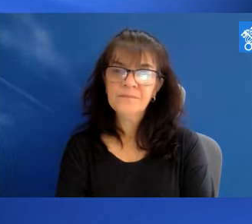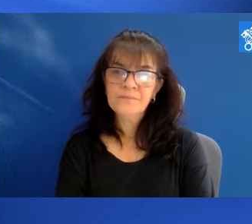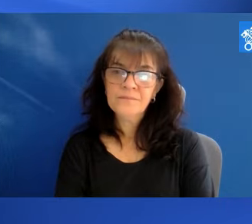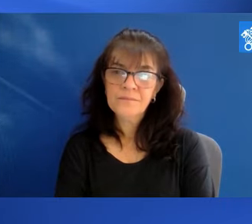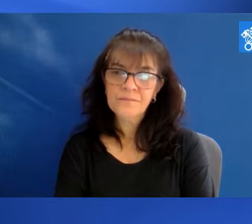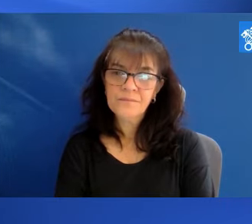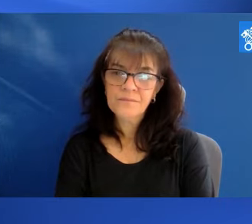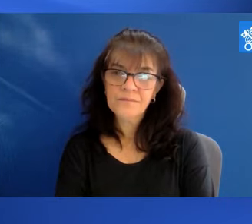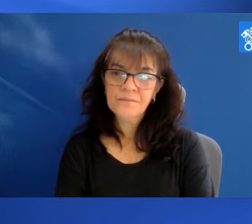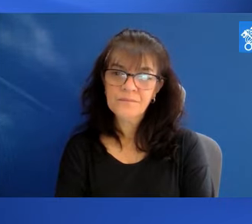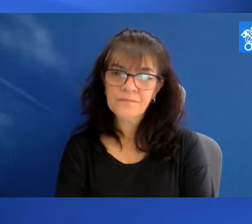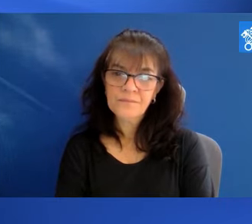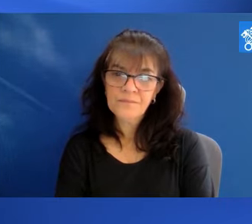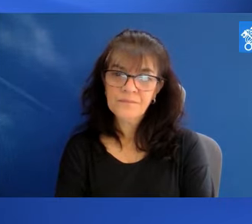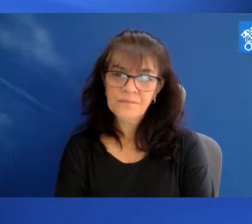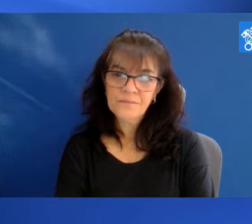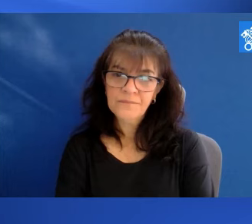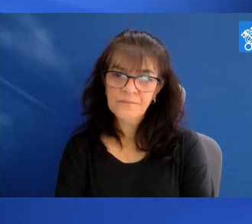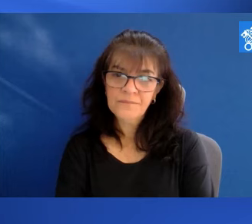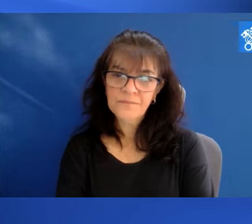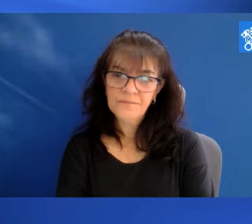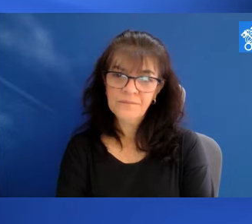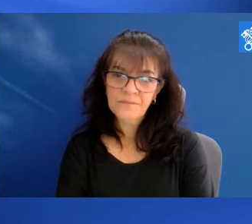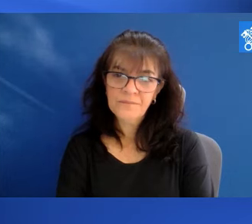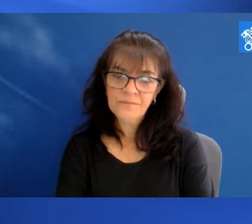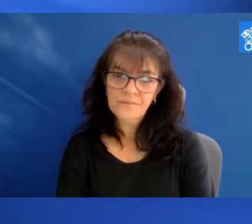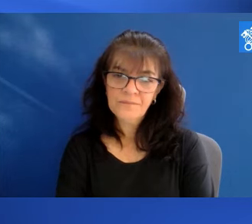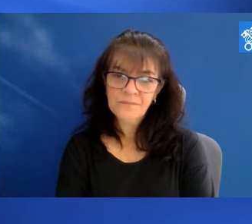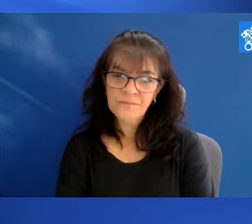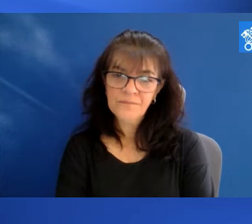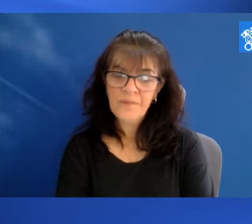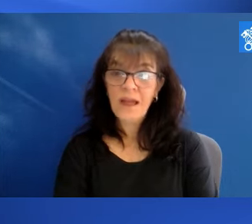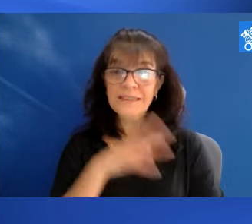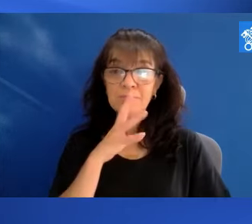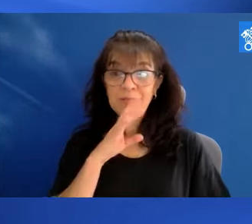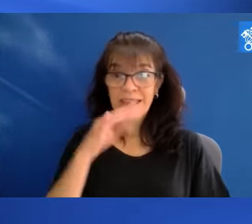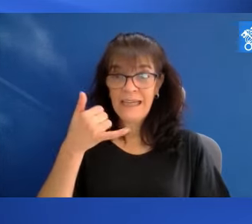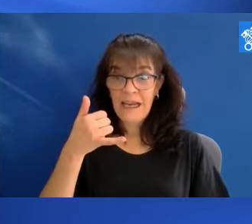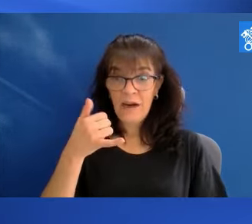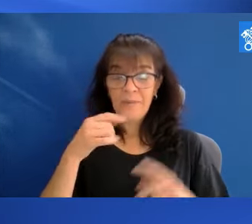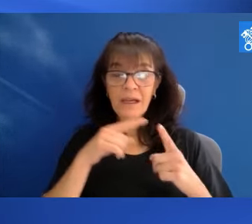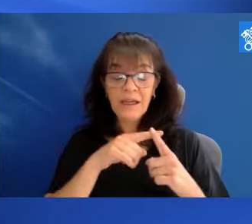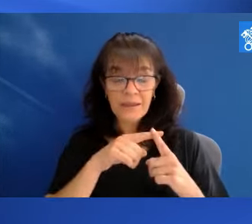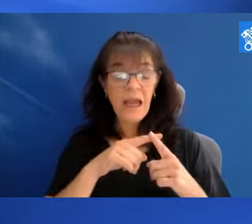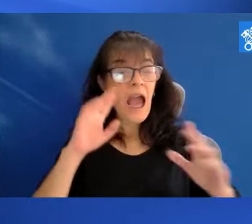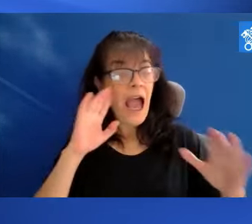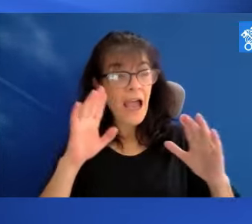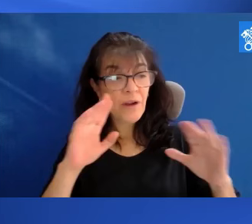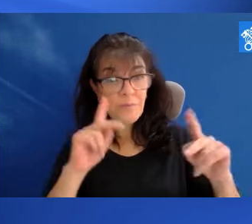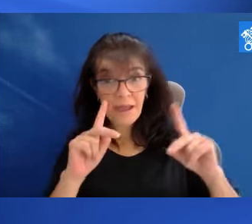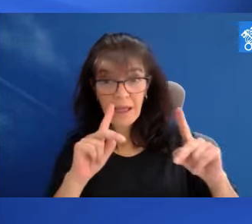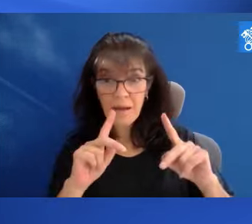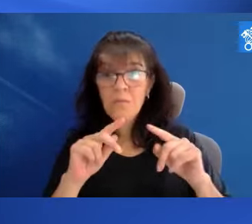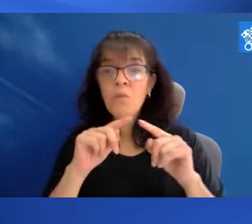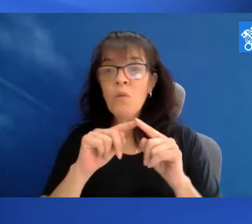المؤمنين الناطقين باللغة العربية. التواضع يحررنا من الكبرياء. I greet the Arabic speaking faithful.